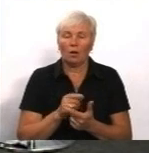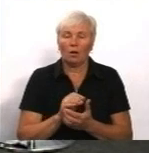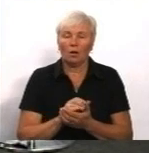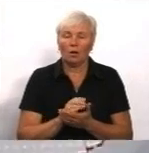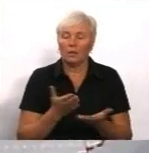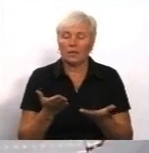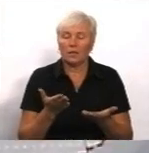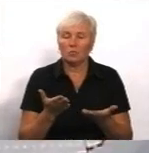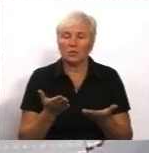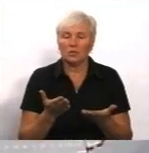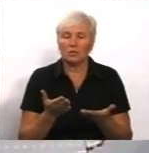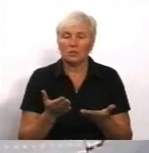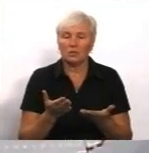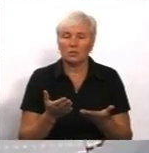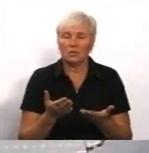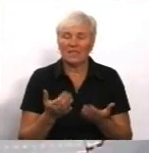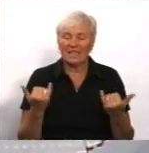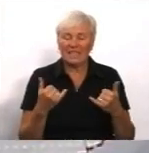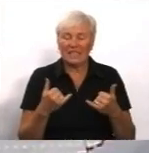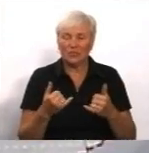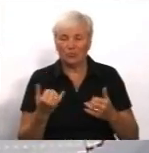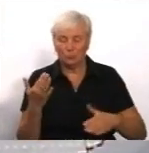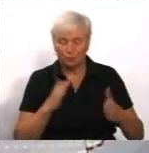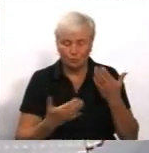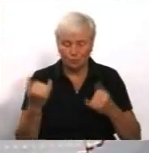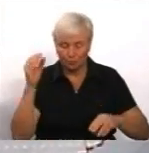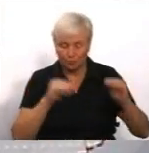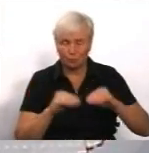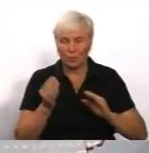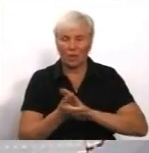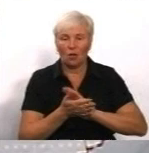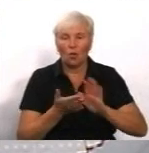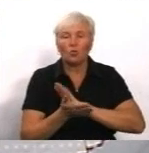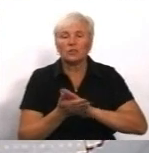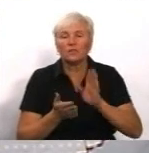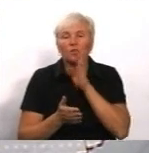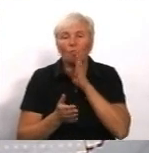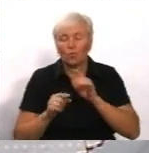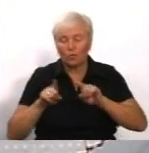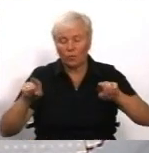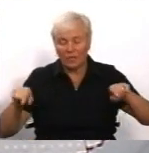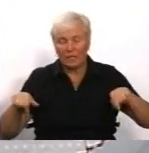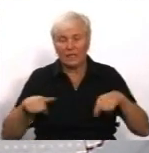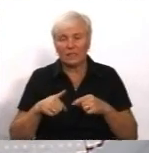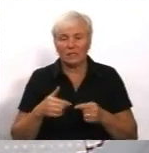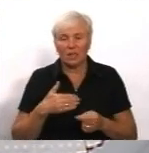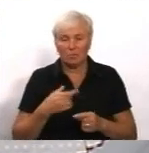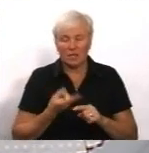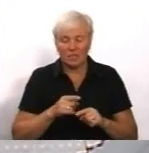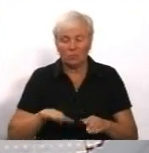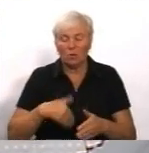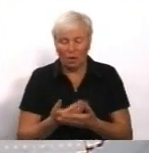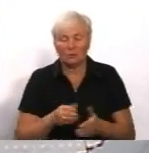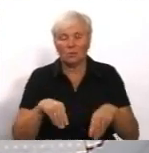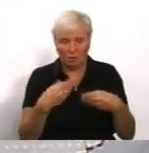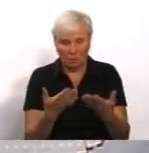якимись дезінфікуючими речовинами очищати воду в криницях. Ми ці поради дали, ми маємо,